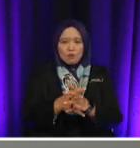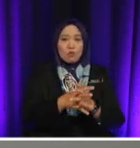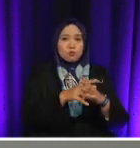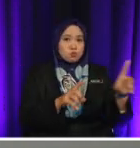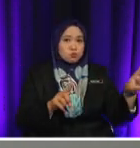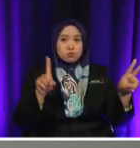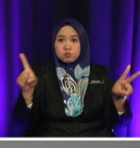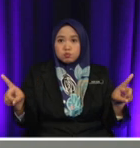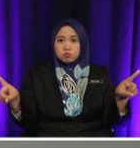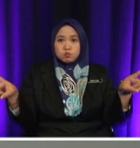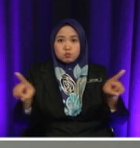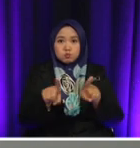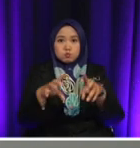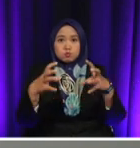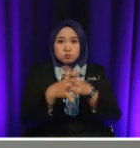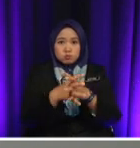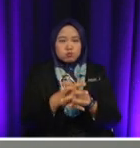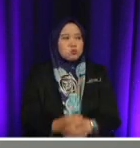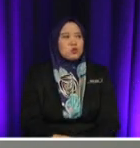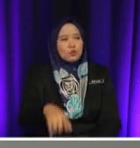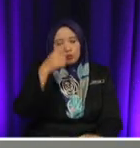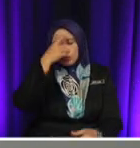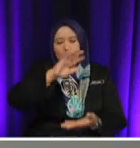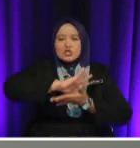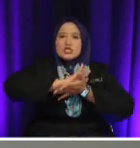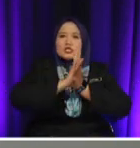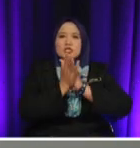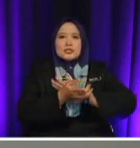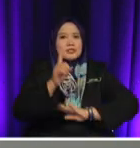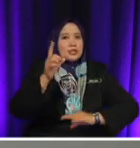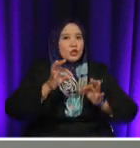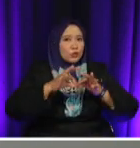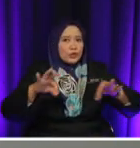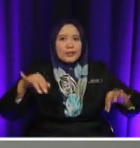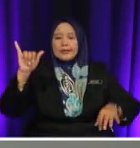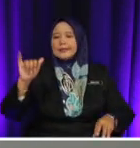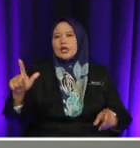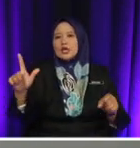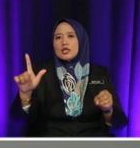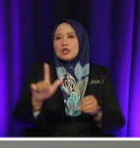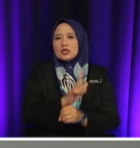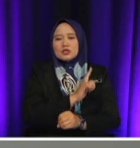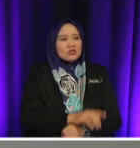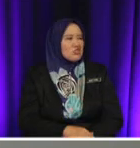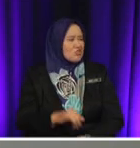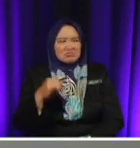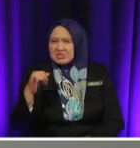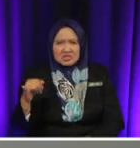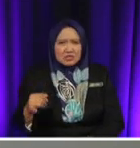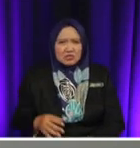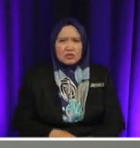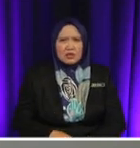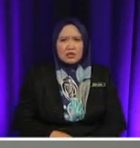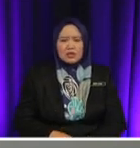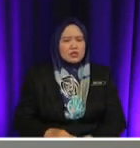yang l Lengkap jangan tukar ya pemboleh ubah bergerak balas di hadapan dan diakhiri dengan manipulasi